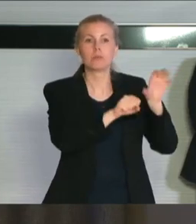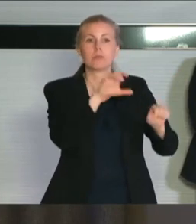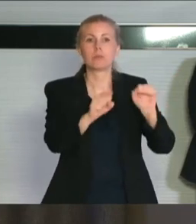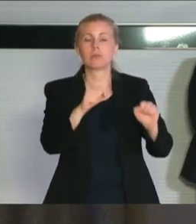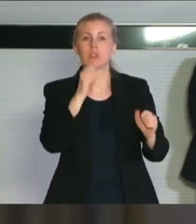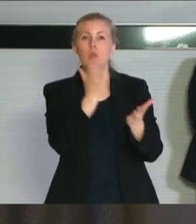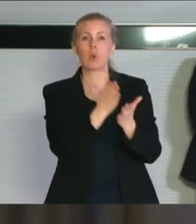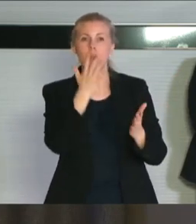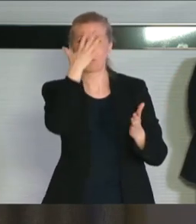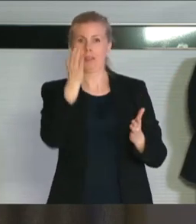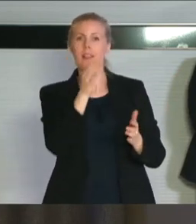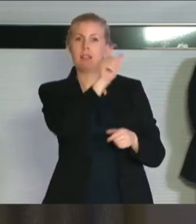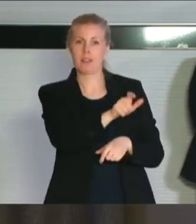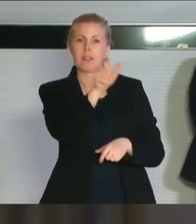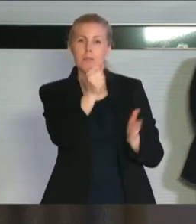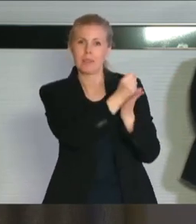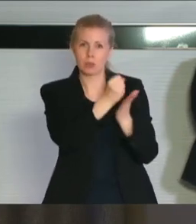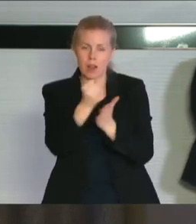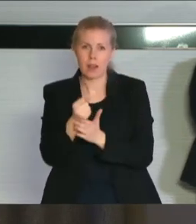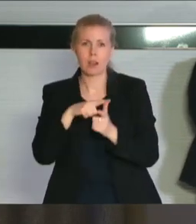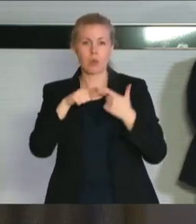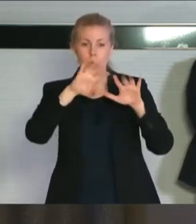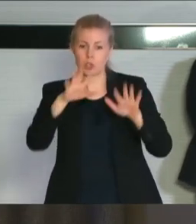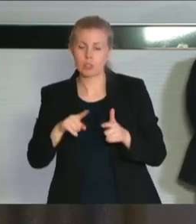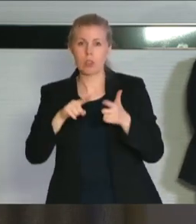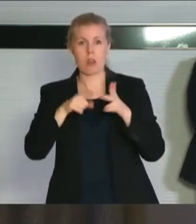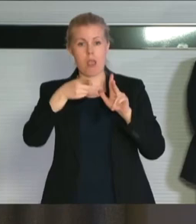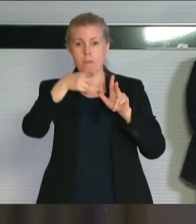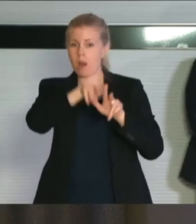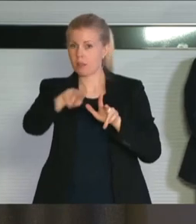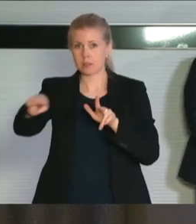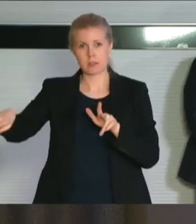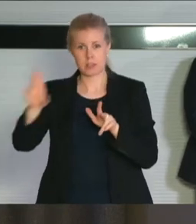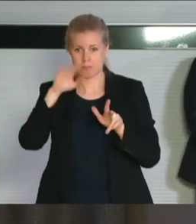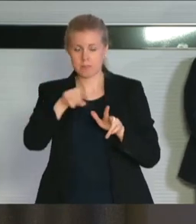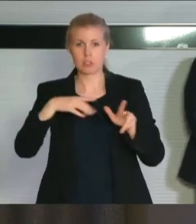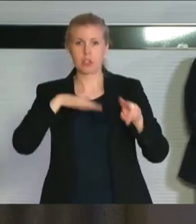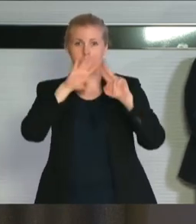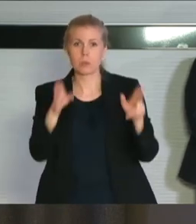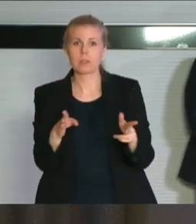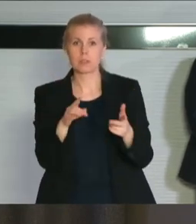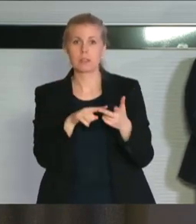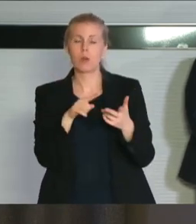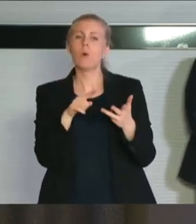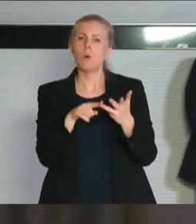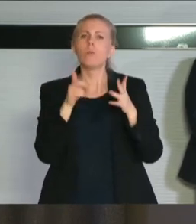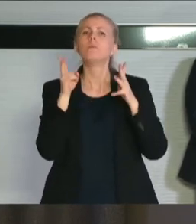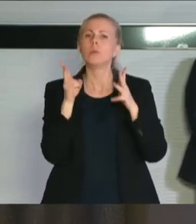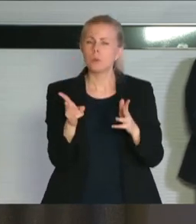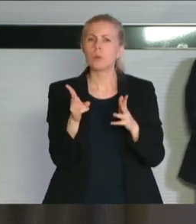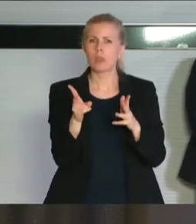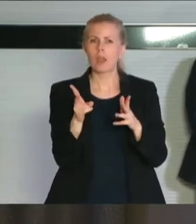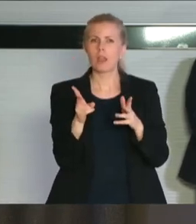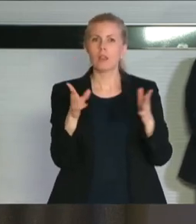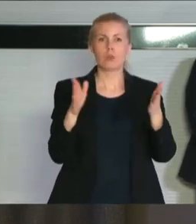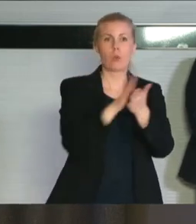personell, utstyr, plasser på sykehusene, det å ta i bruk tomme